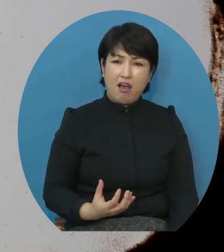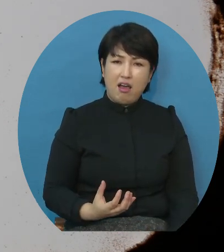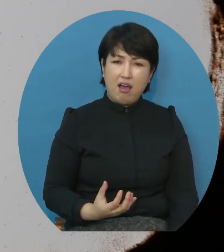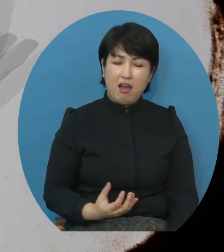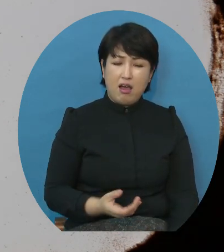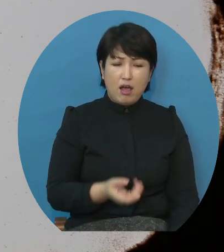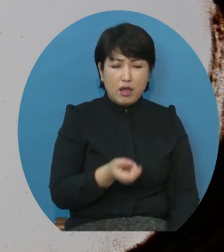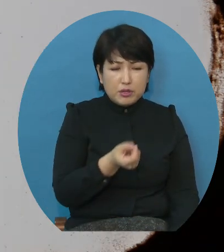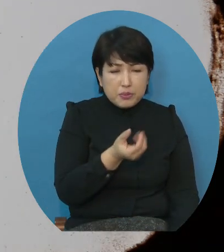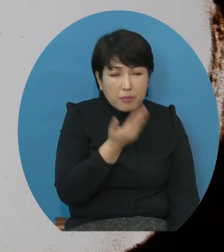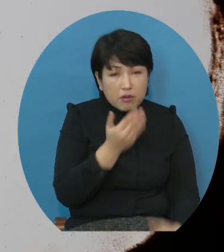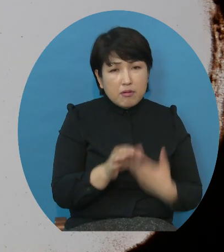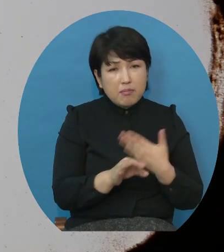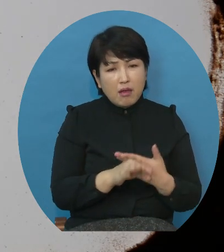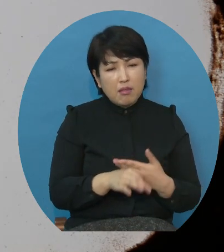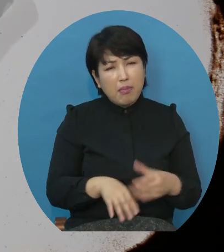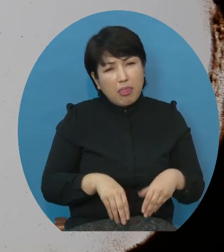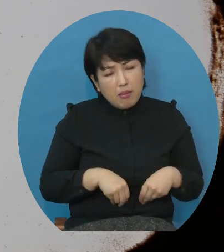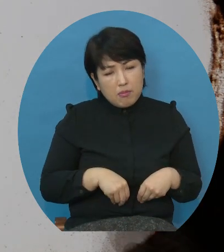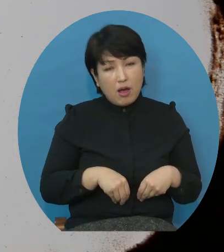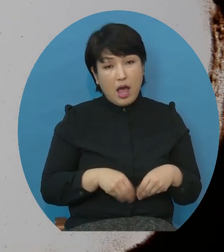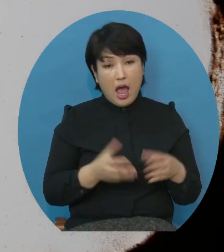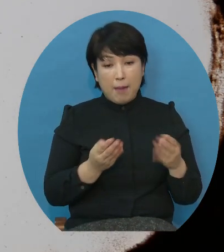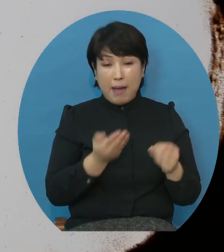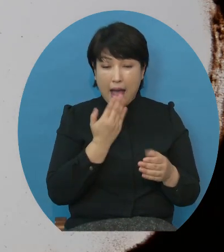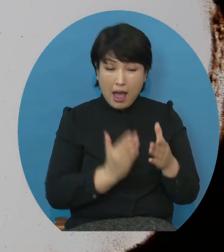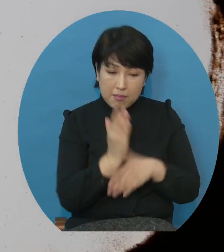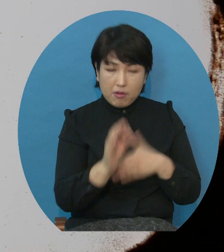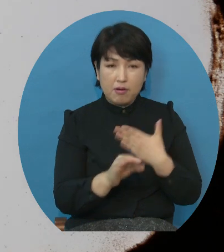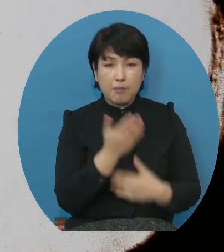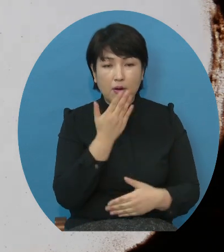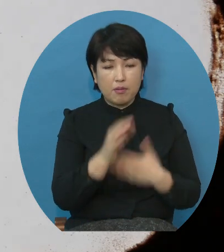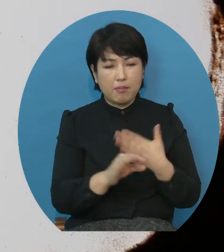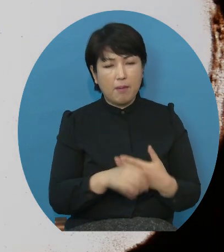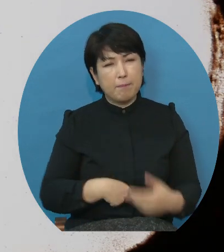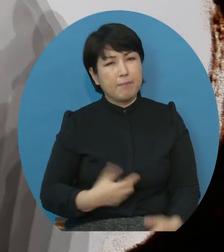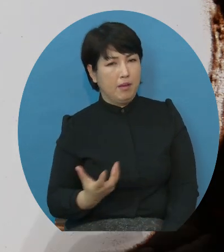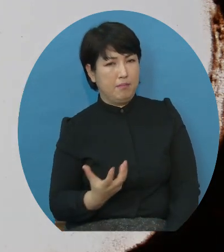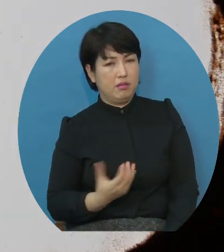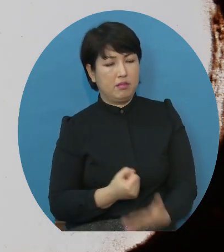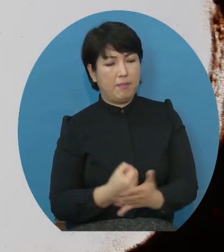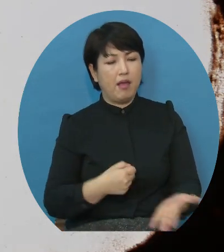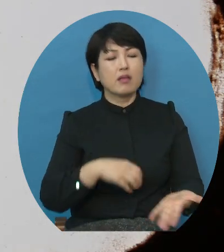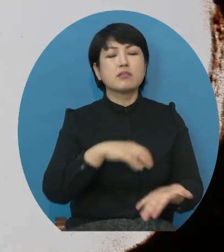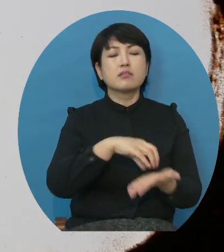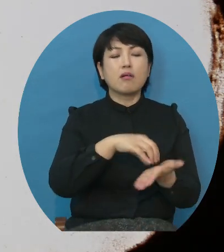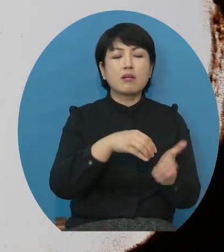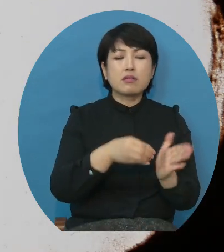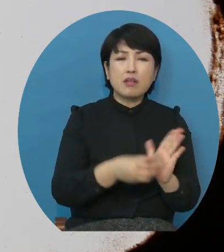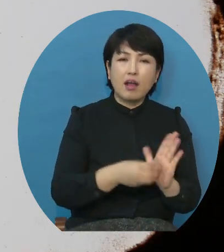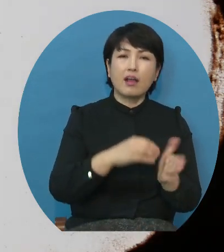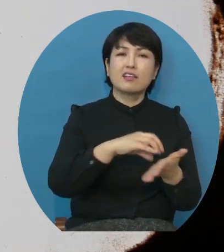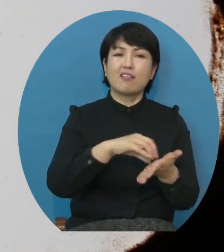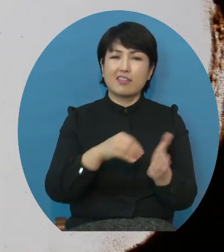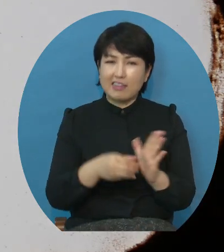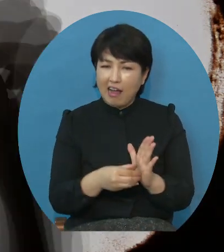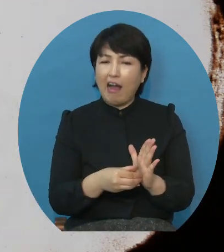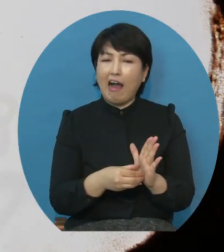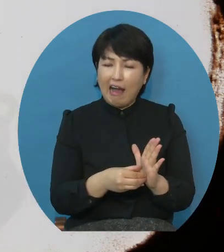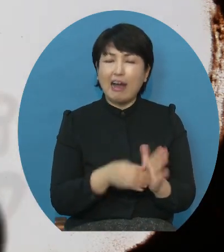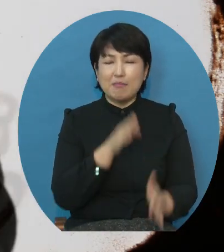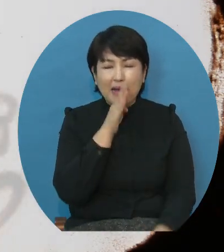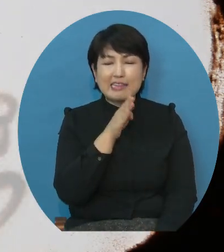많이 먹으면 괴로워 지죠 되게 이 적절한 것 찾다 한 것보다 더 즐거움은